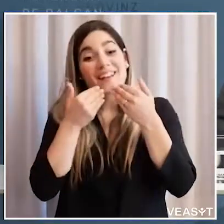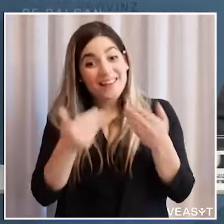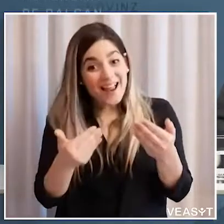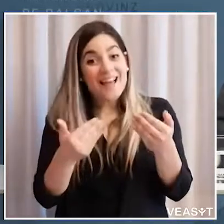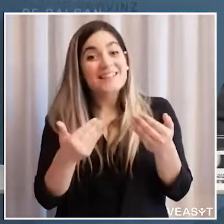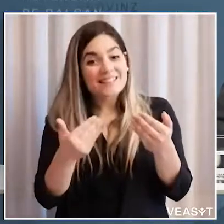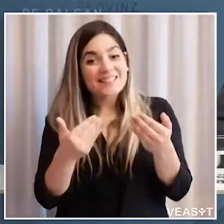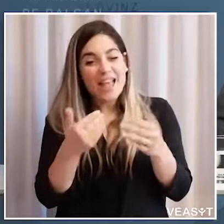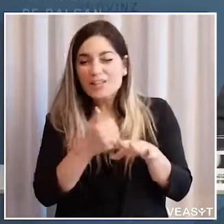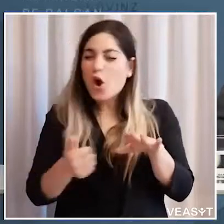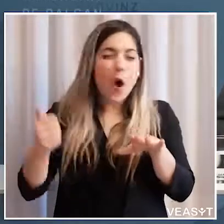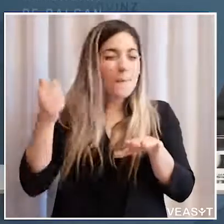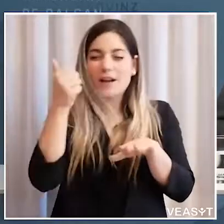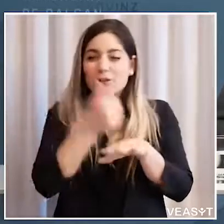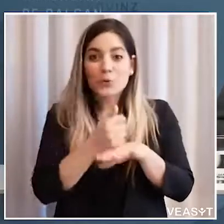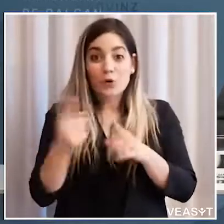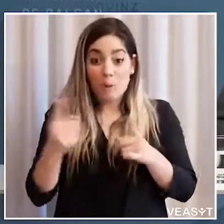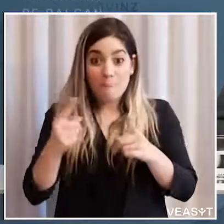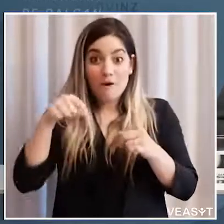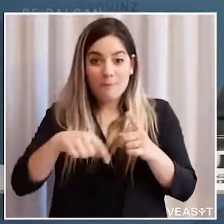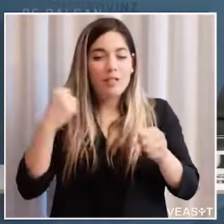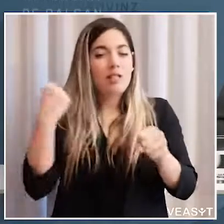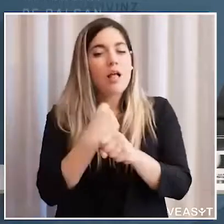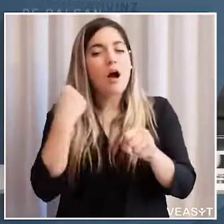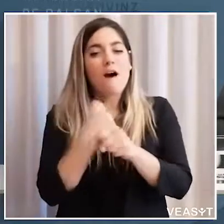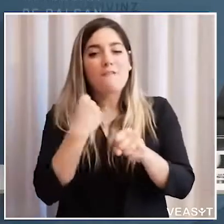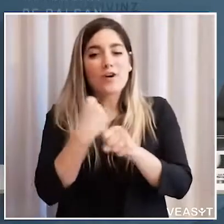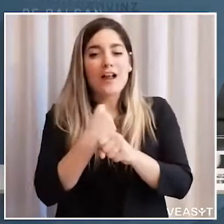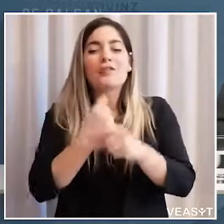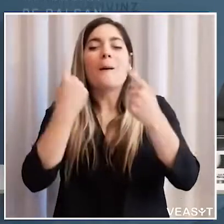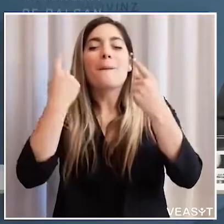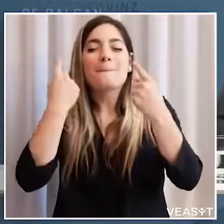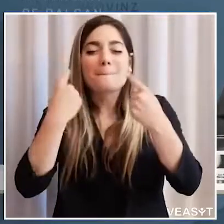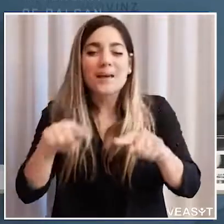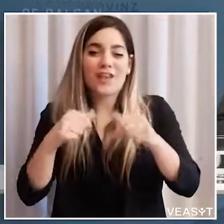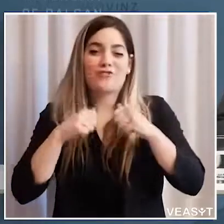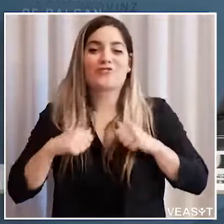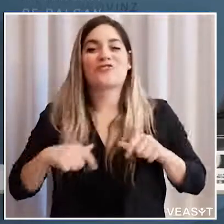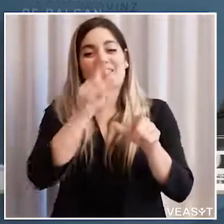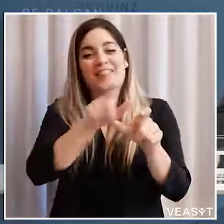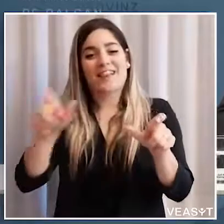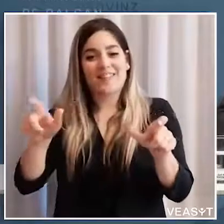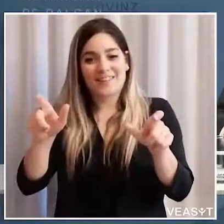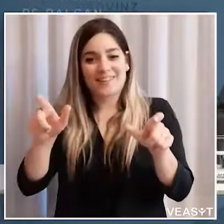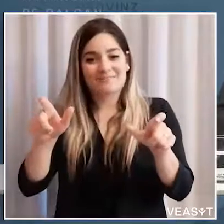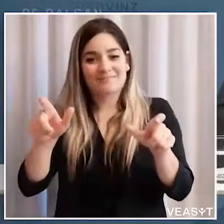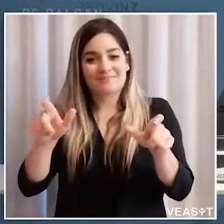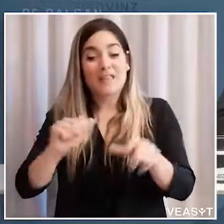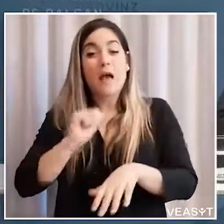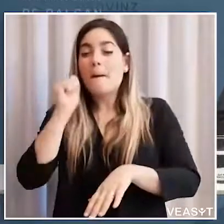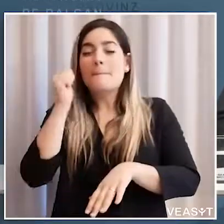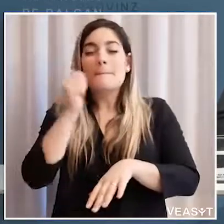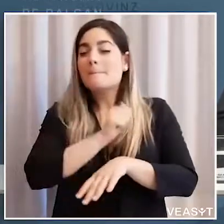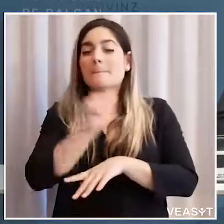soprattutto coloro che hanno in questa fase lavorato per il bene dei cittadini riferisco in